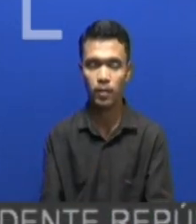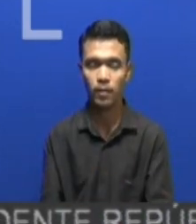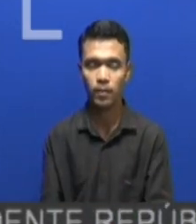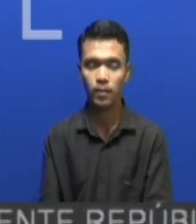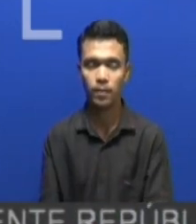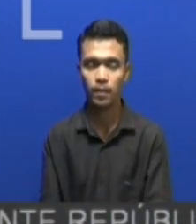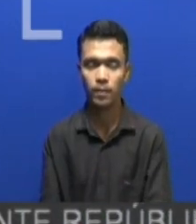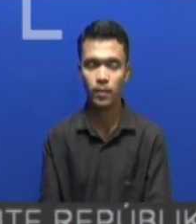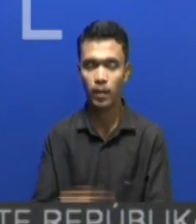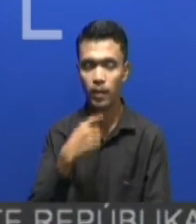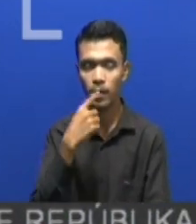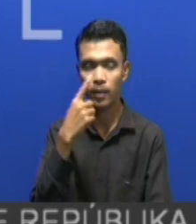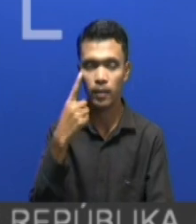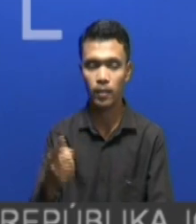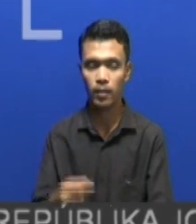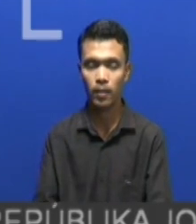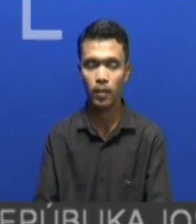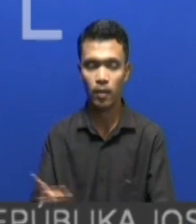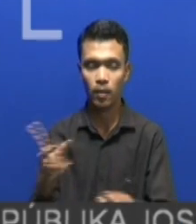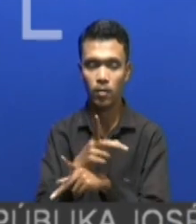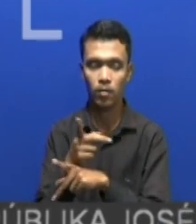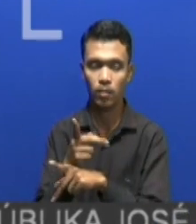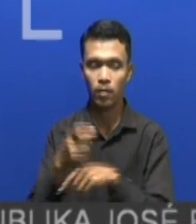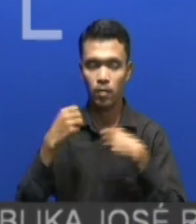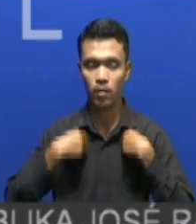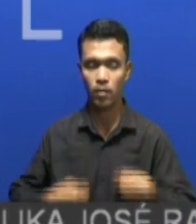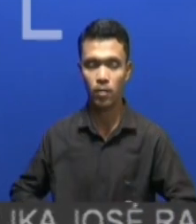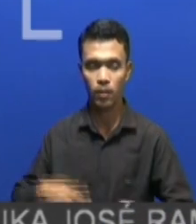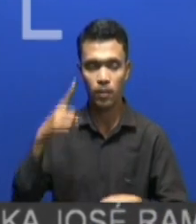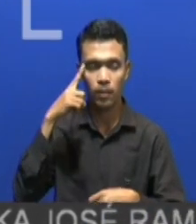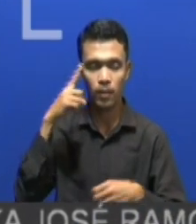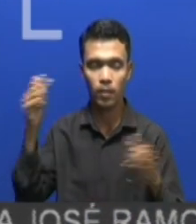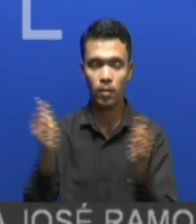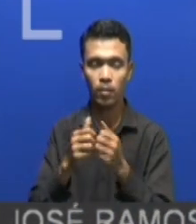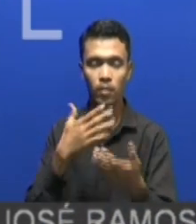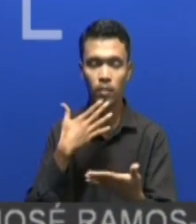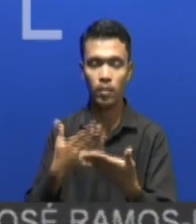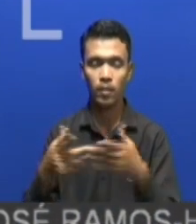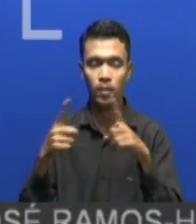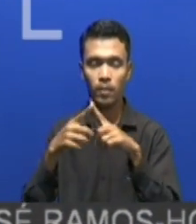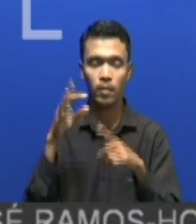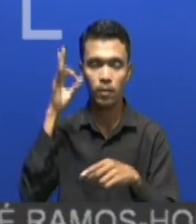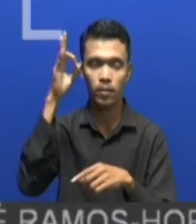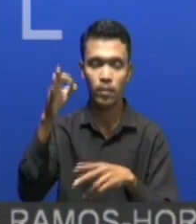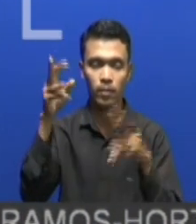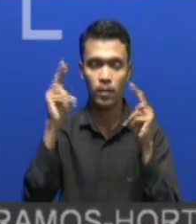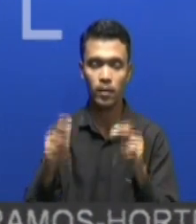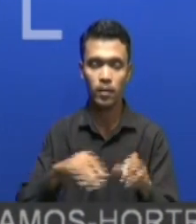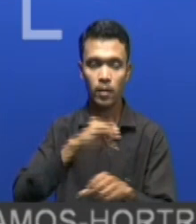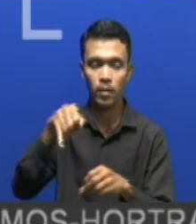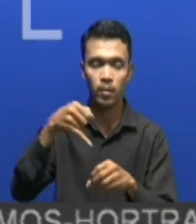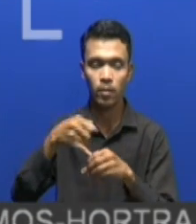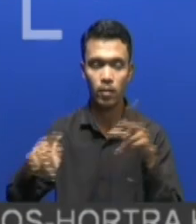Jesuña Maria Gomes informa atu cuidado Saudi Matang hodiak ba futuro precisa envolve entidade hotu